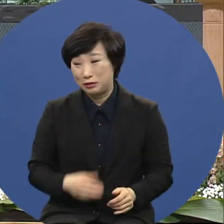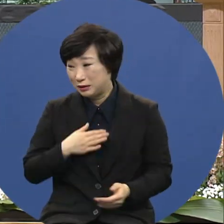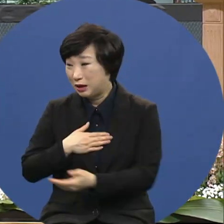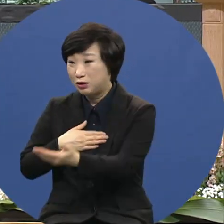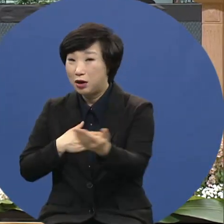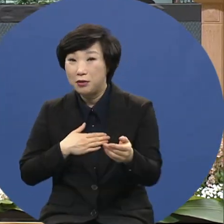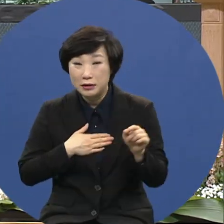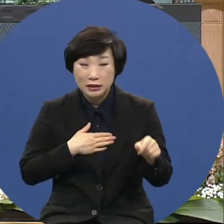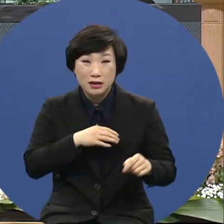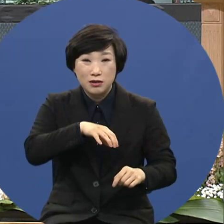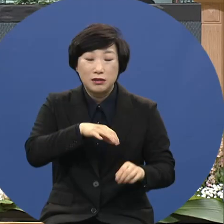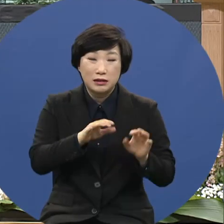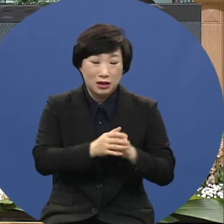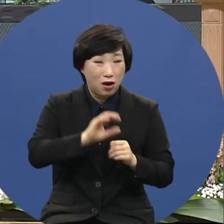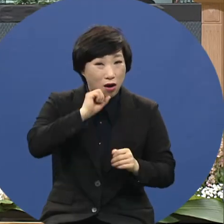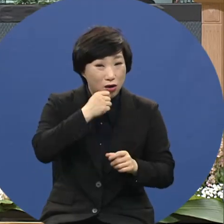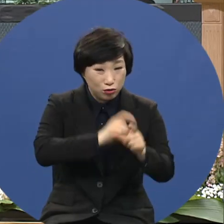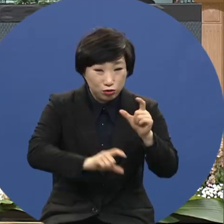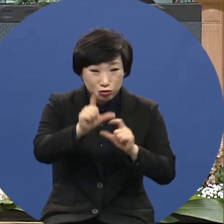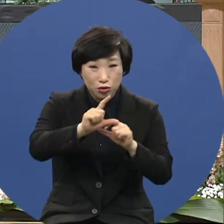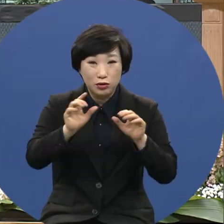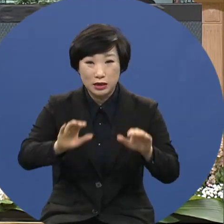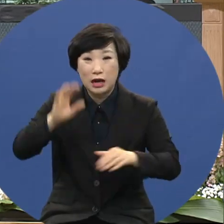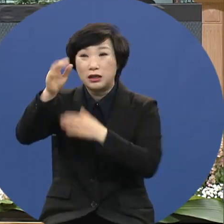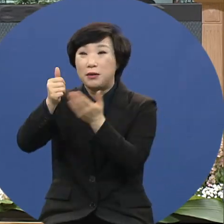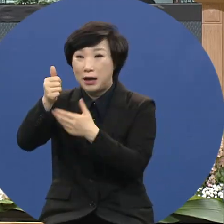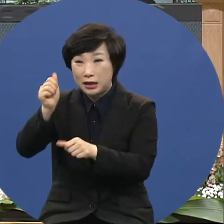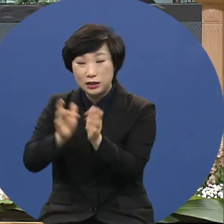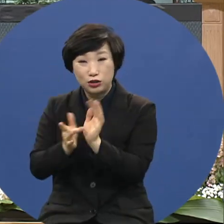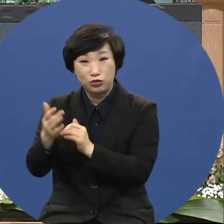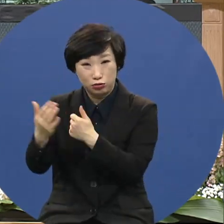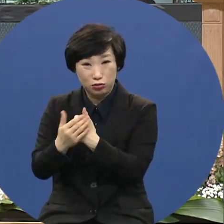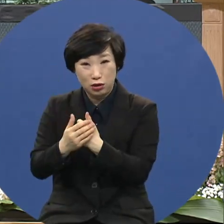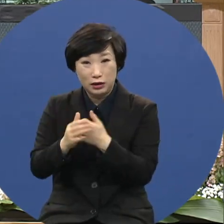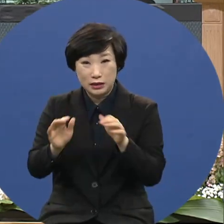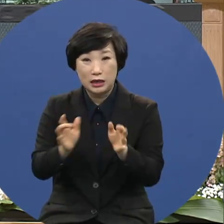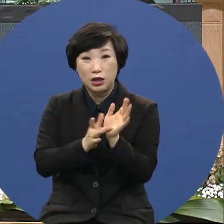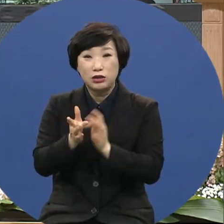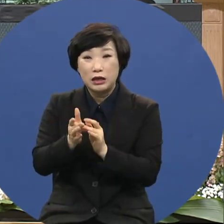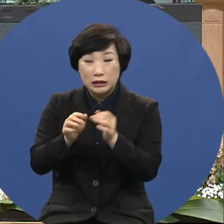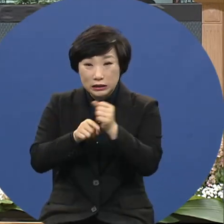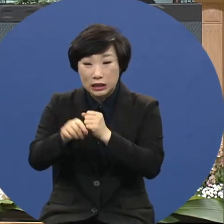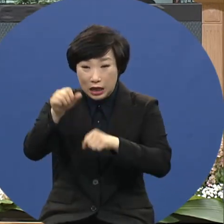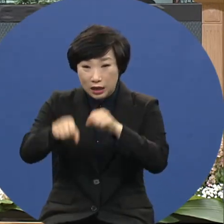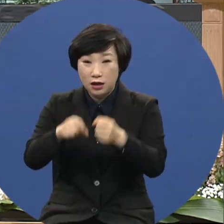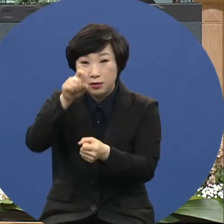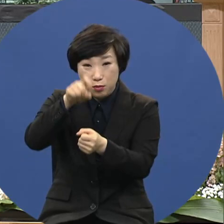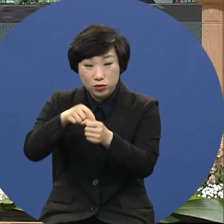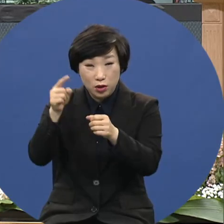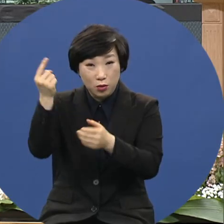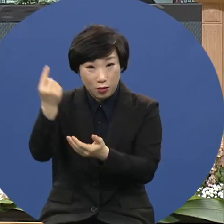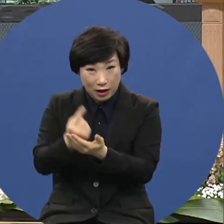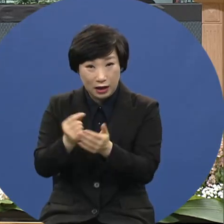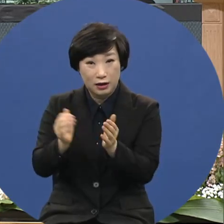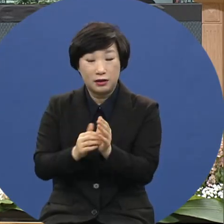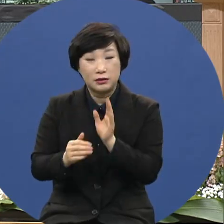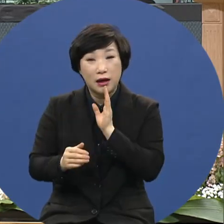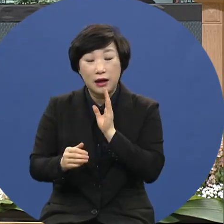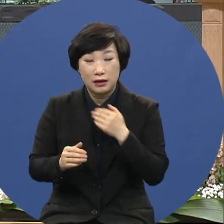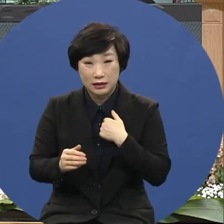당신이 그럴수록 하나님의 아들을 통해서 자기 뜻을 이루려고 하시는, 치료하시고